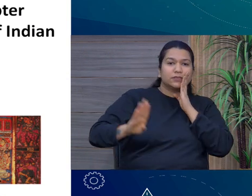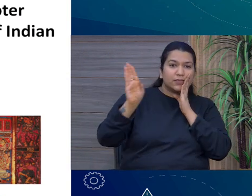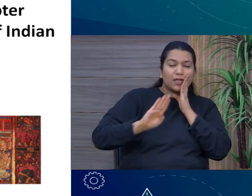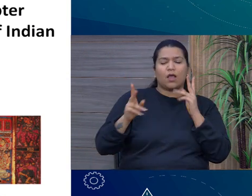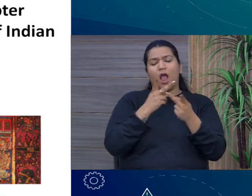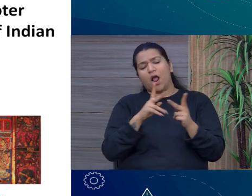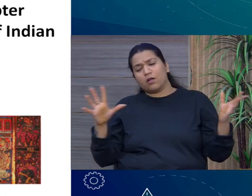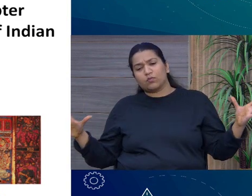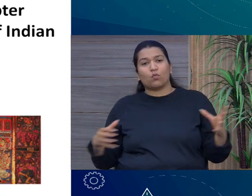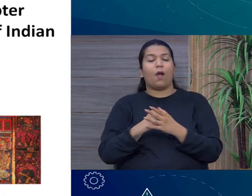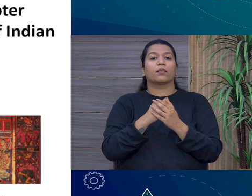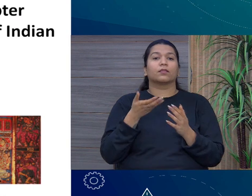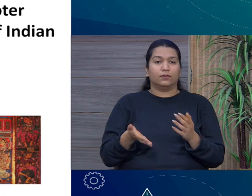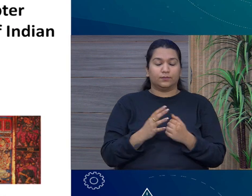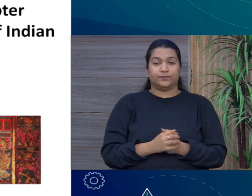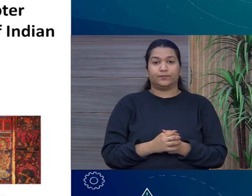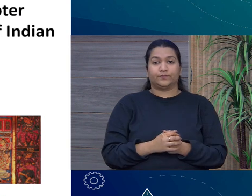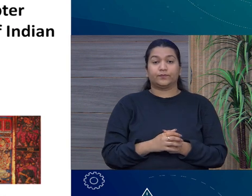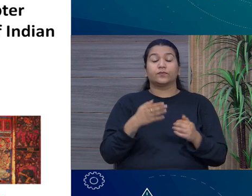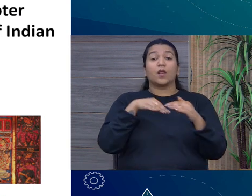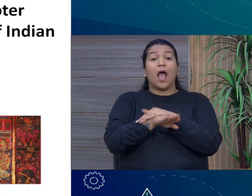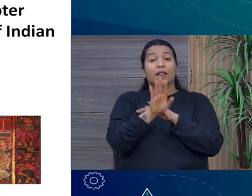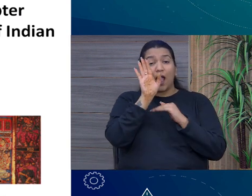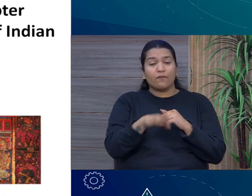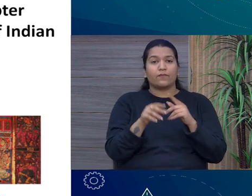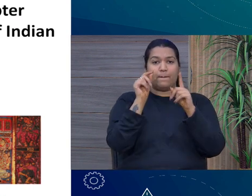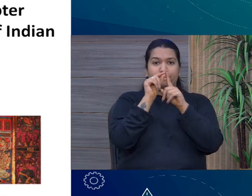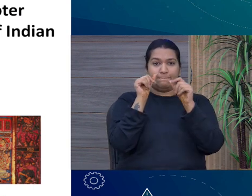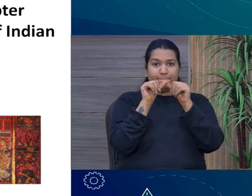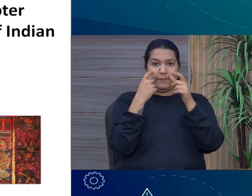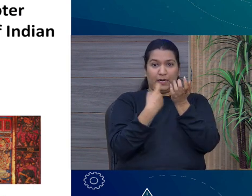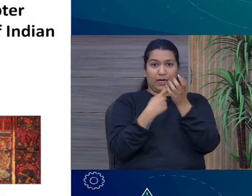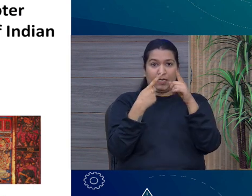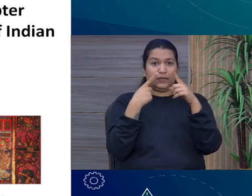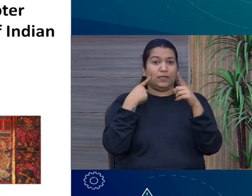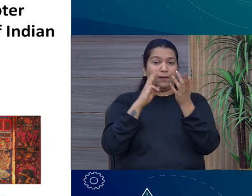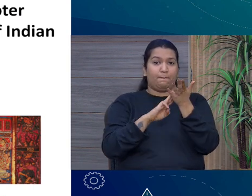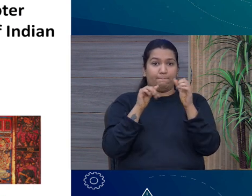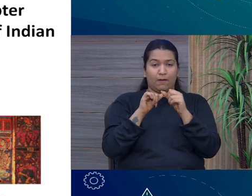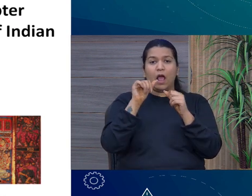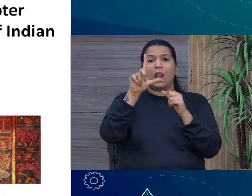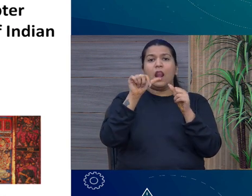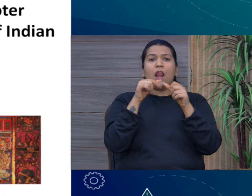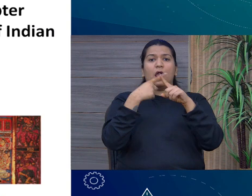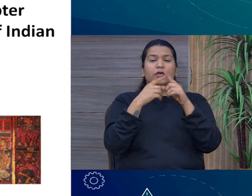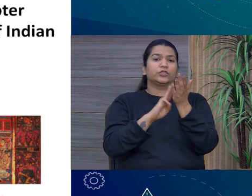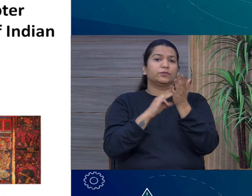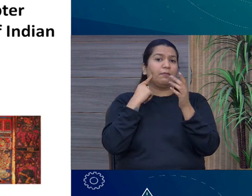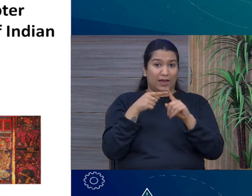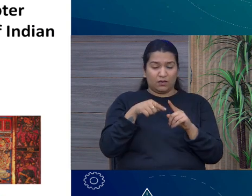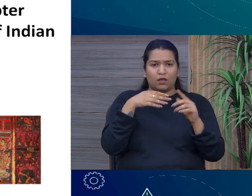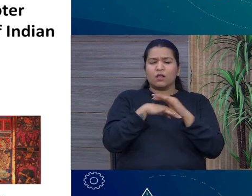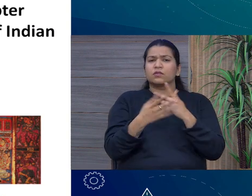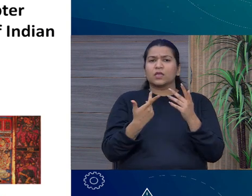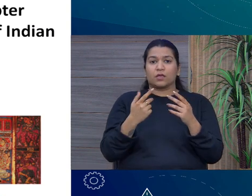उसके अंदर हम बात करते हैं प्रतिमा लक्षणा की, जिसका मतलब होता है इमेज मेकिंग। और उस पर्टिकुलर चैप्टर